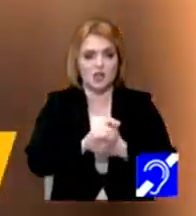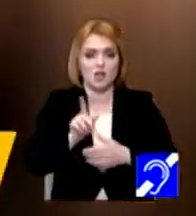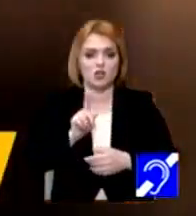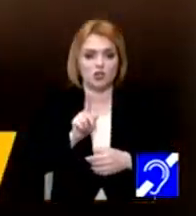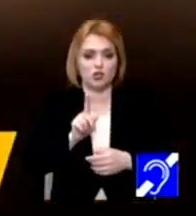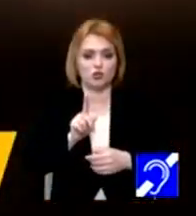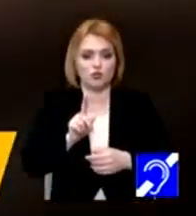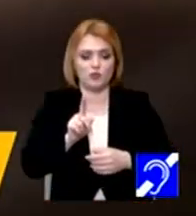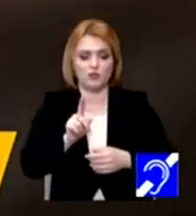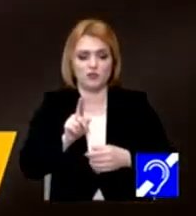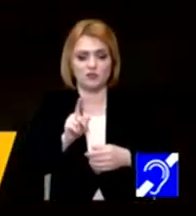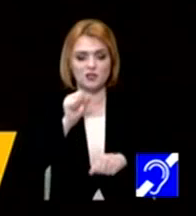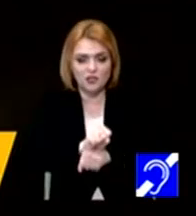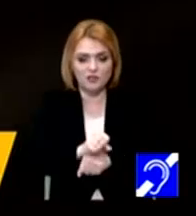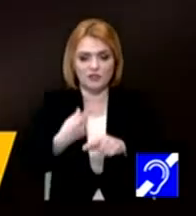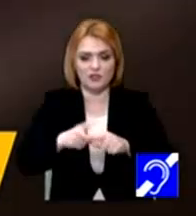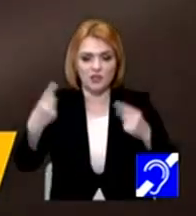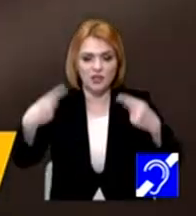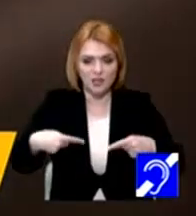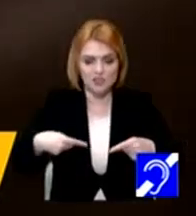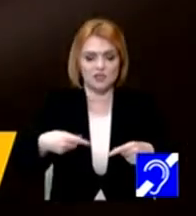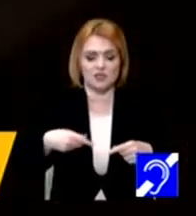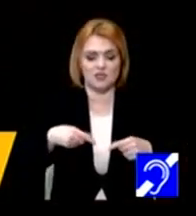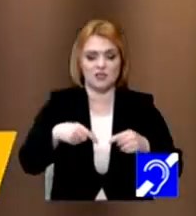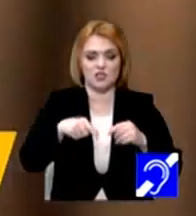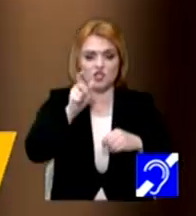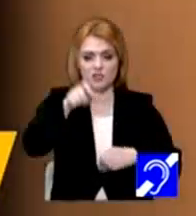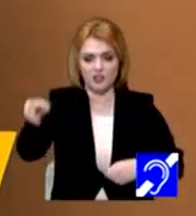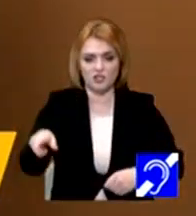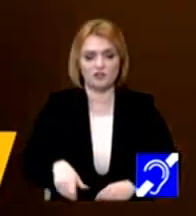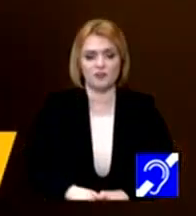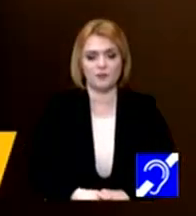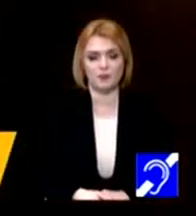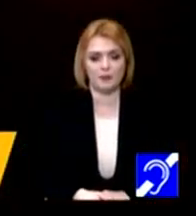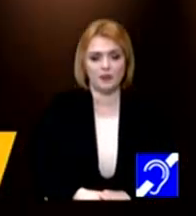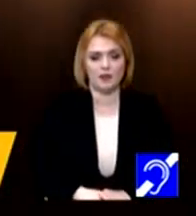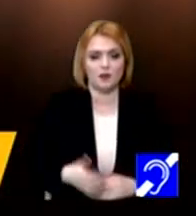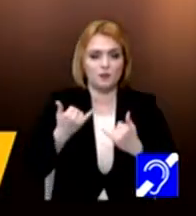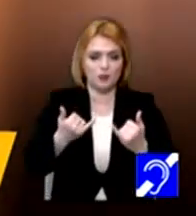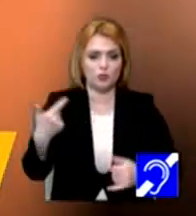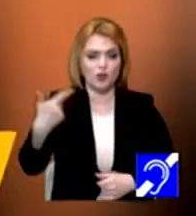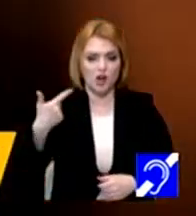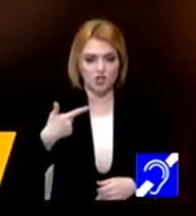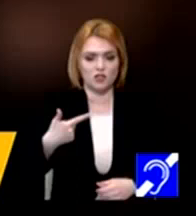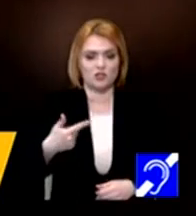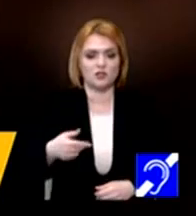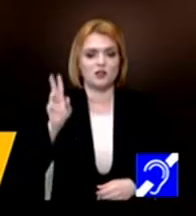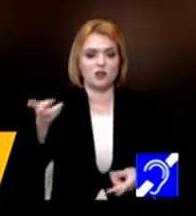a diplomatic solution to the humanitarian tragedy unfolding in